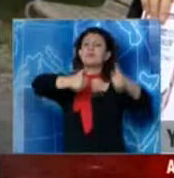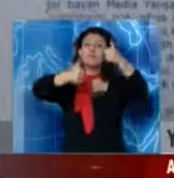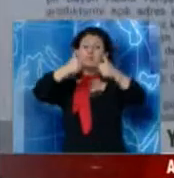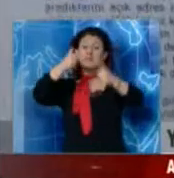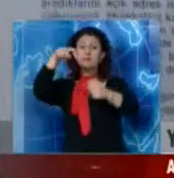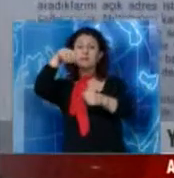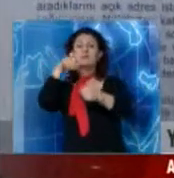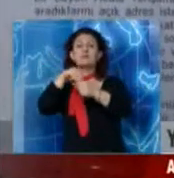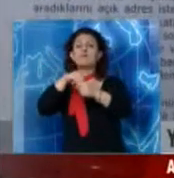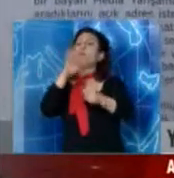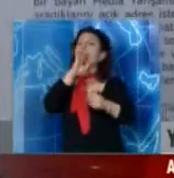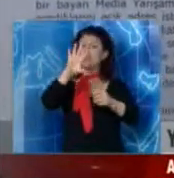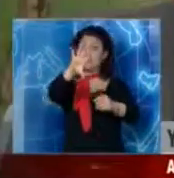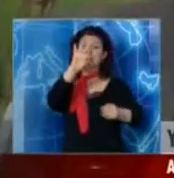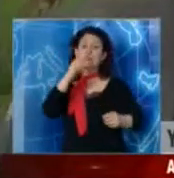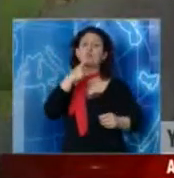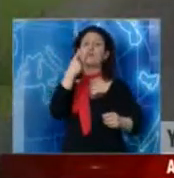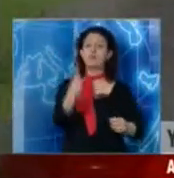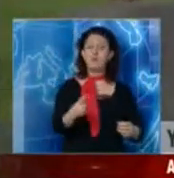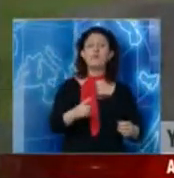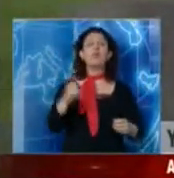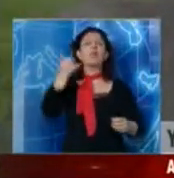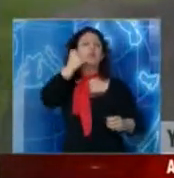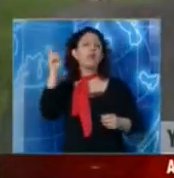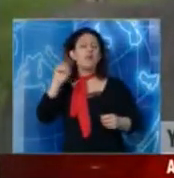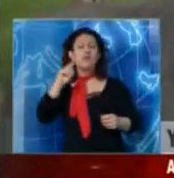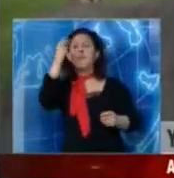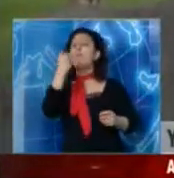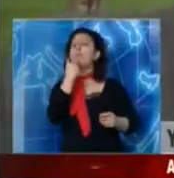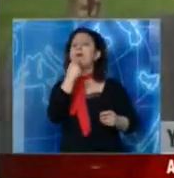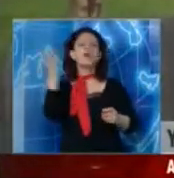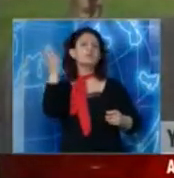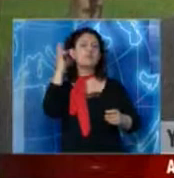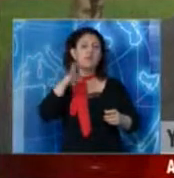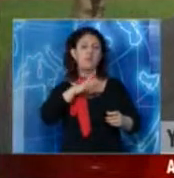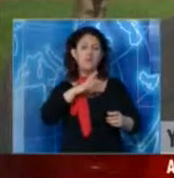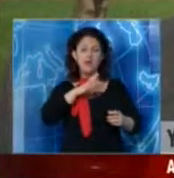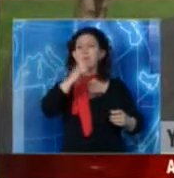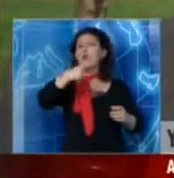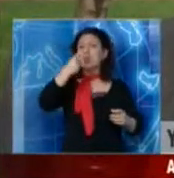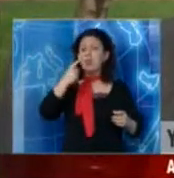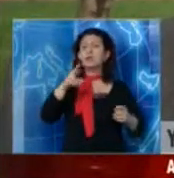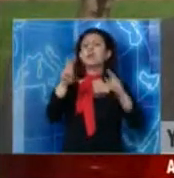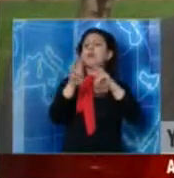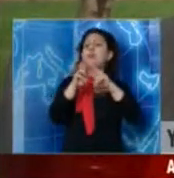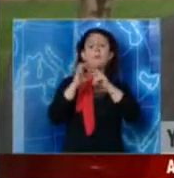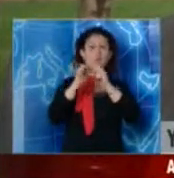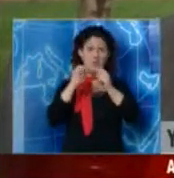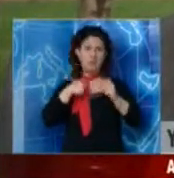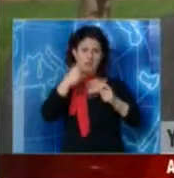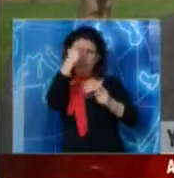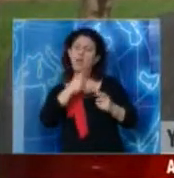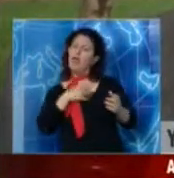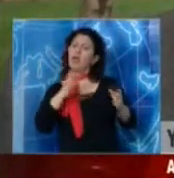programına Kocaeli'den seçildiğini söyledi. Telefon çaldı, telefonda bir bayan sesi geldi. Bayan sesi dedi ki, Kemal Bey'le mi görüşürüz? Ben de